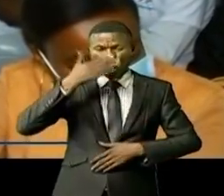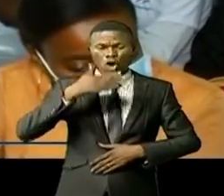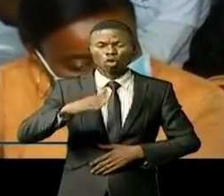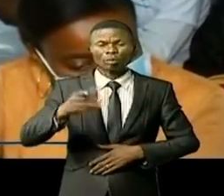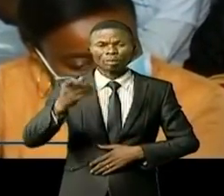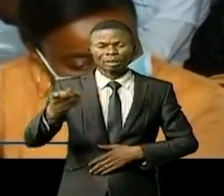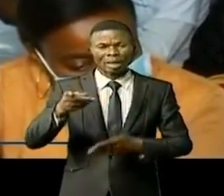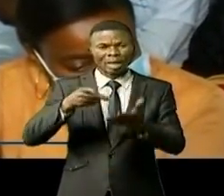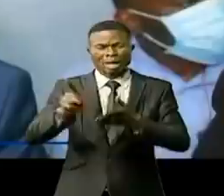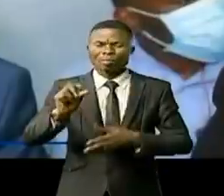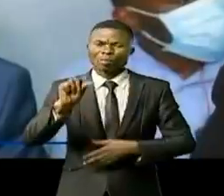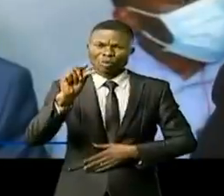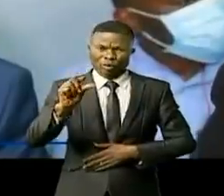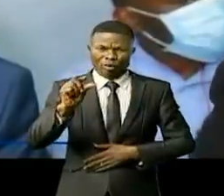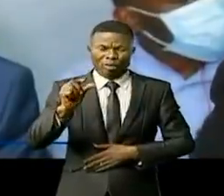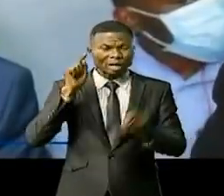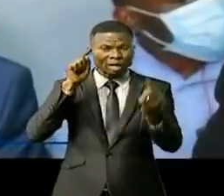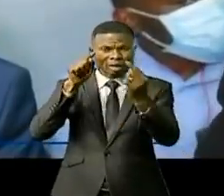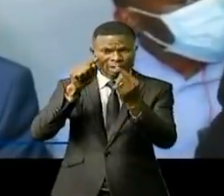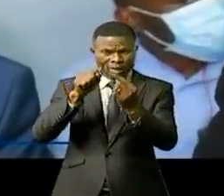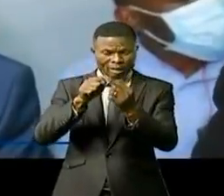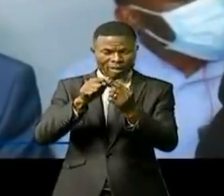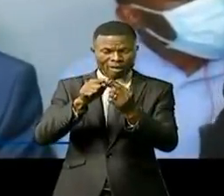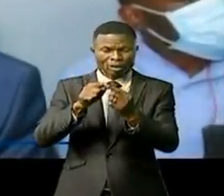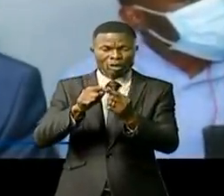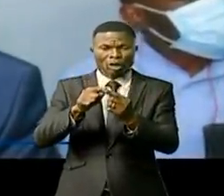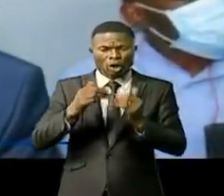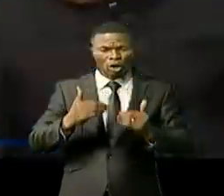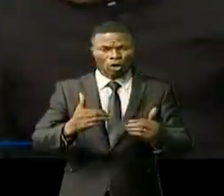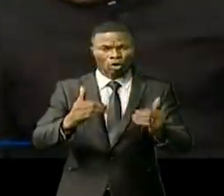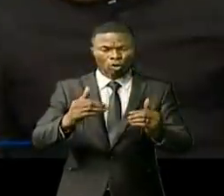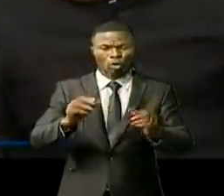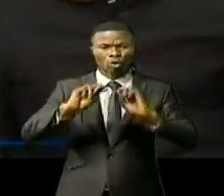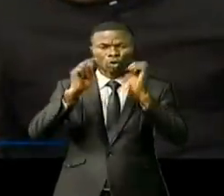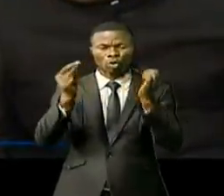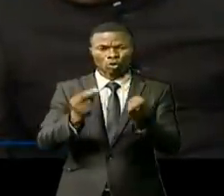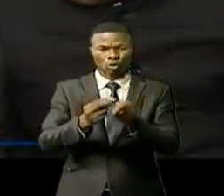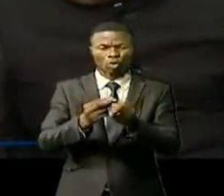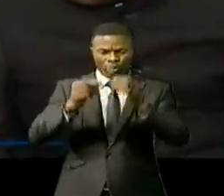frais, en tout cas c'est l'objectif poursuivi par la task force